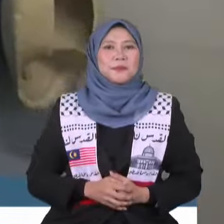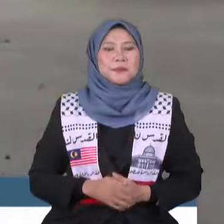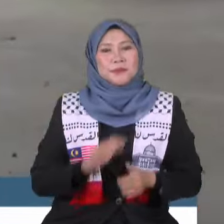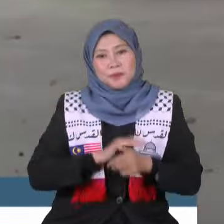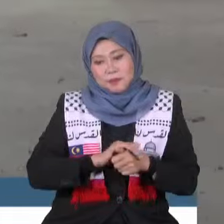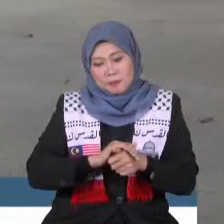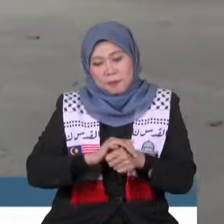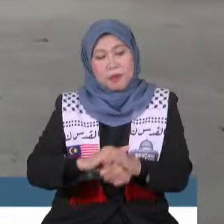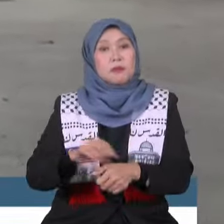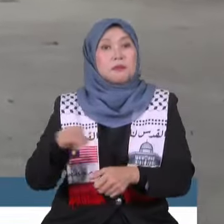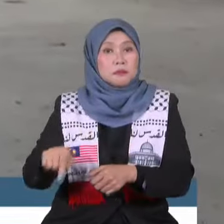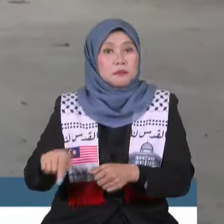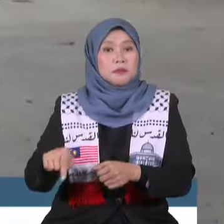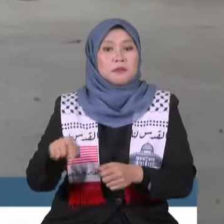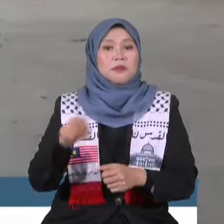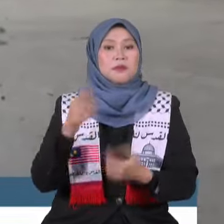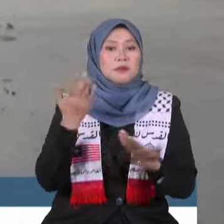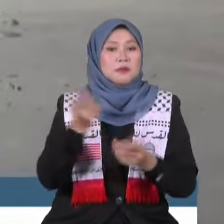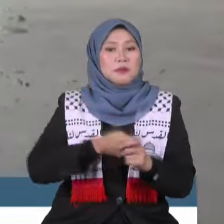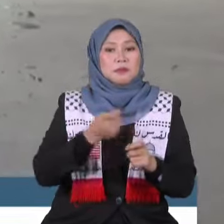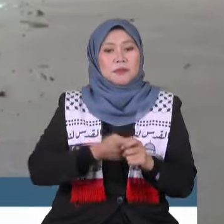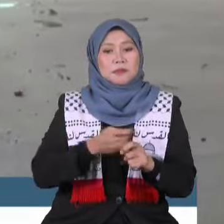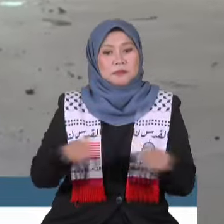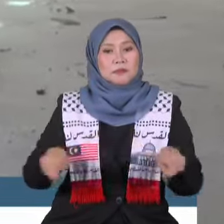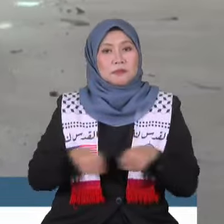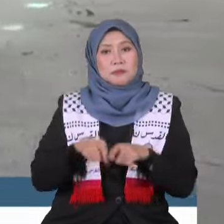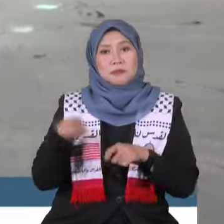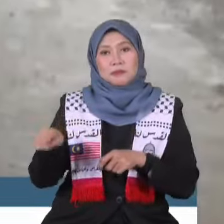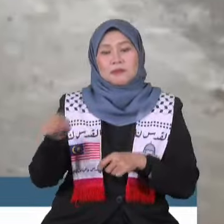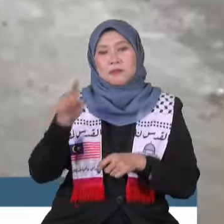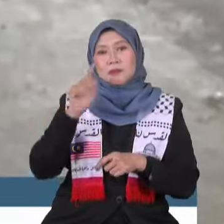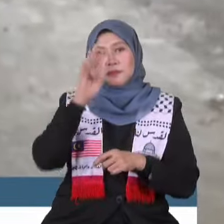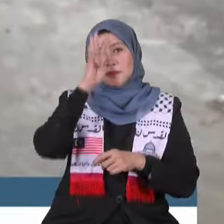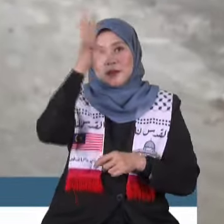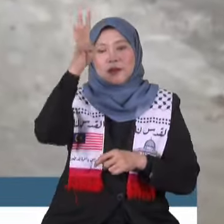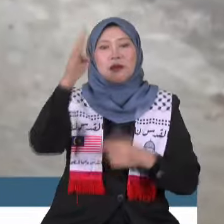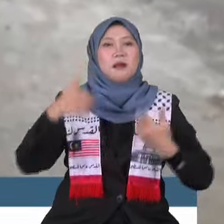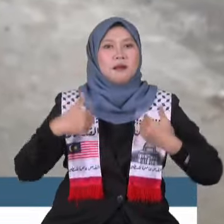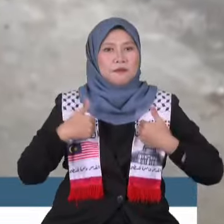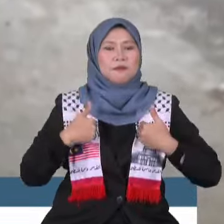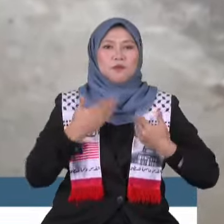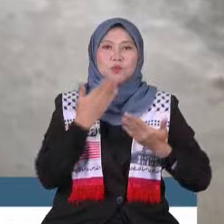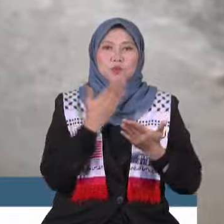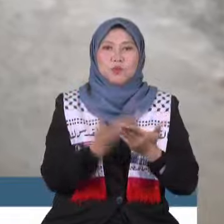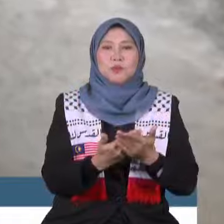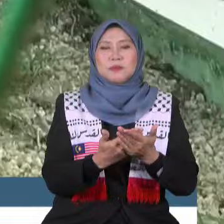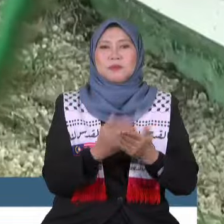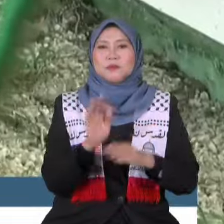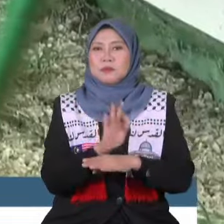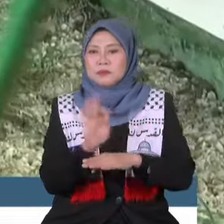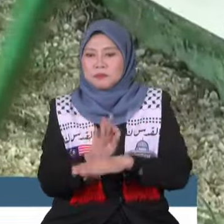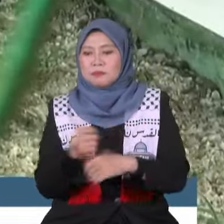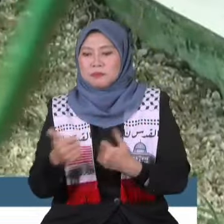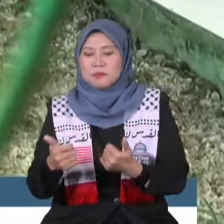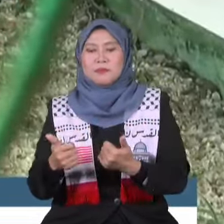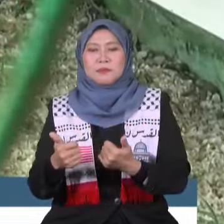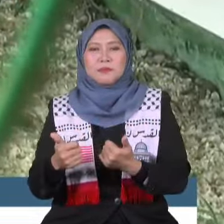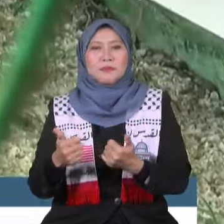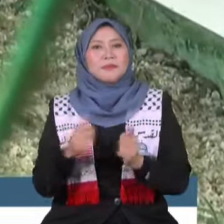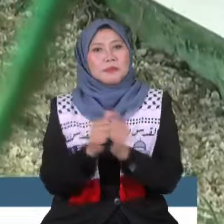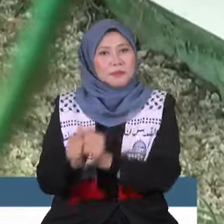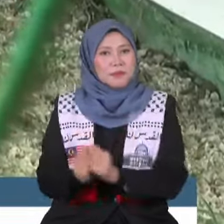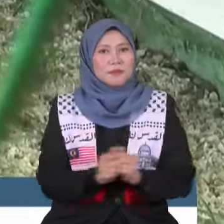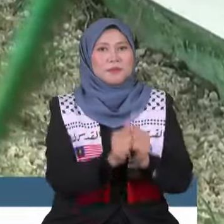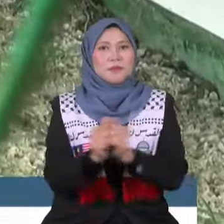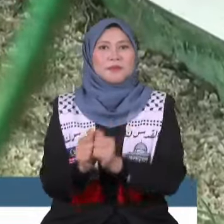Penting bagi kita memahami bahawa setiap spesies yang diciptakan mempunyai fungsi ekologinya yang tersendiri. Sama-samalah